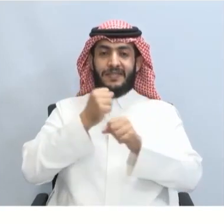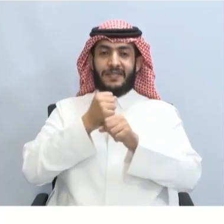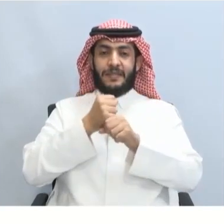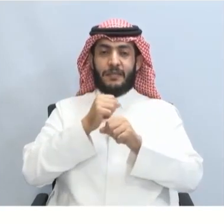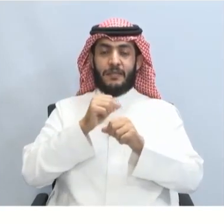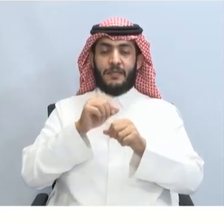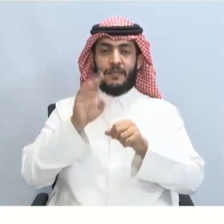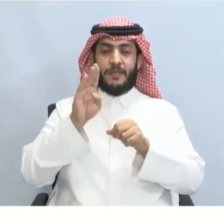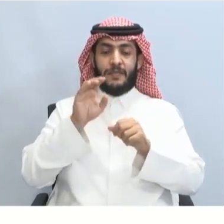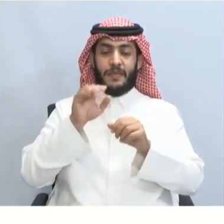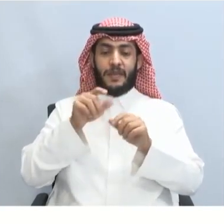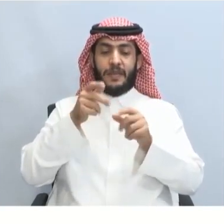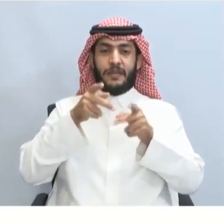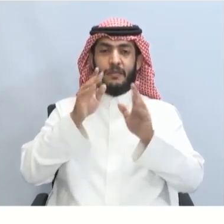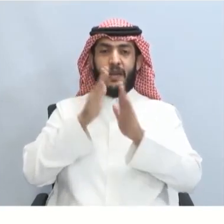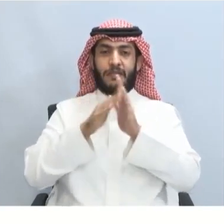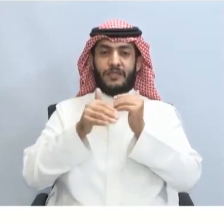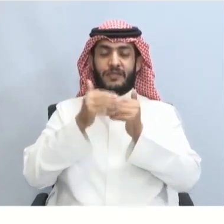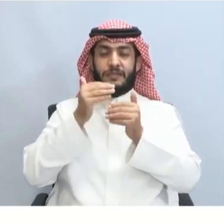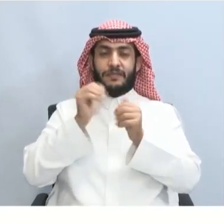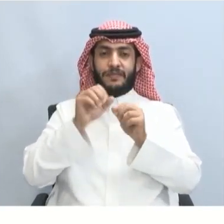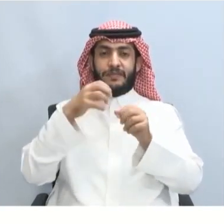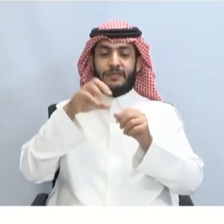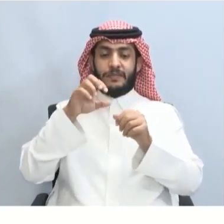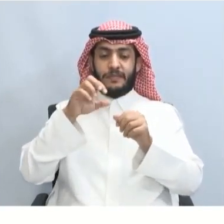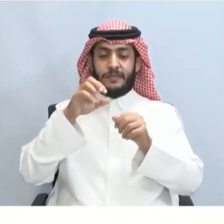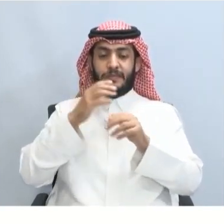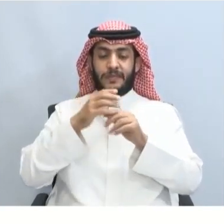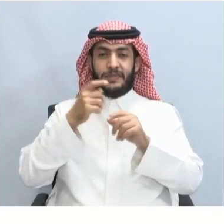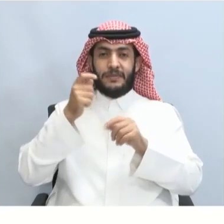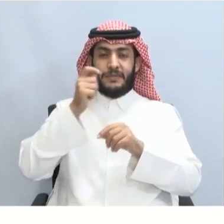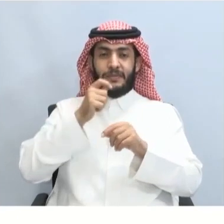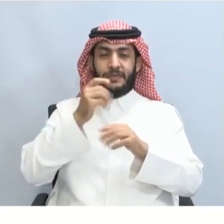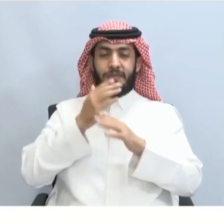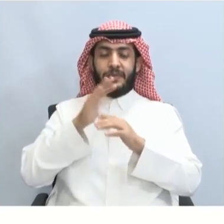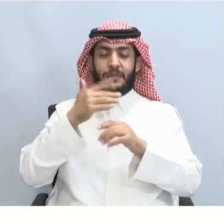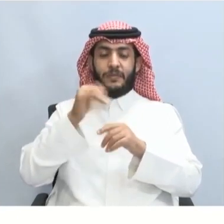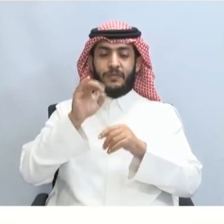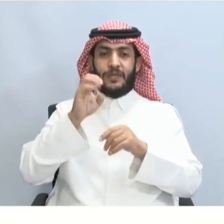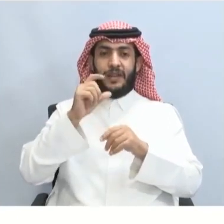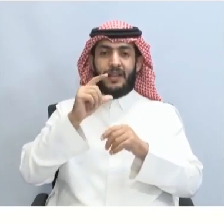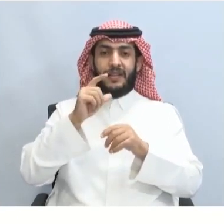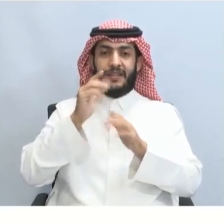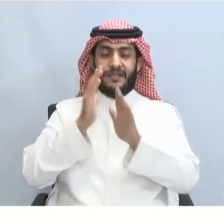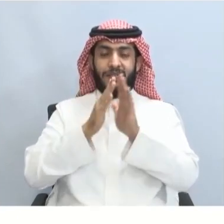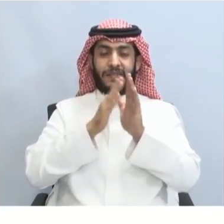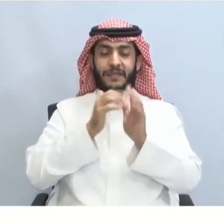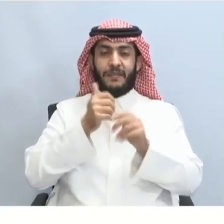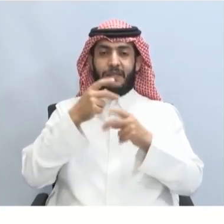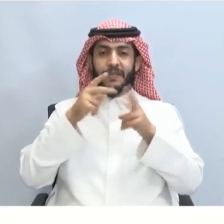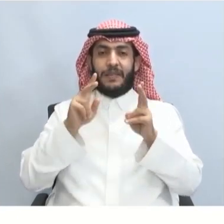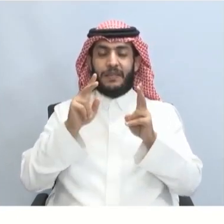كود انشاء ملف جديد من قسم المستكشف وفي المجلد الذي تم